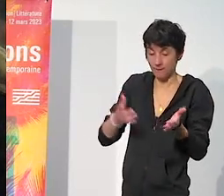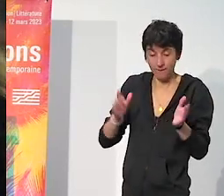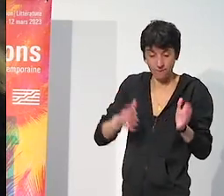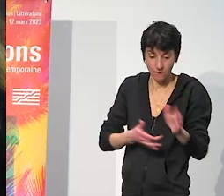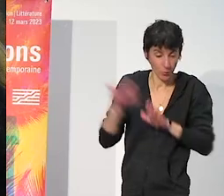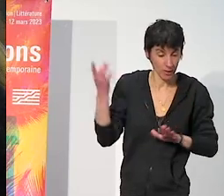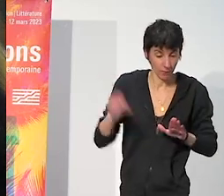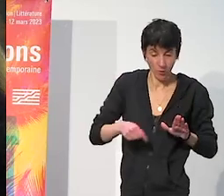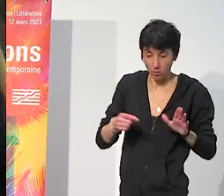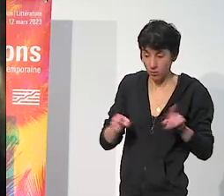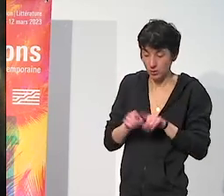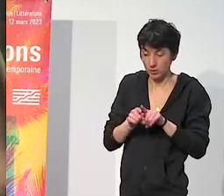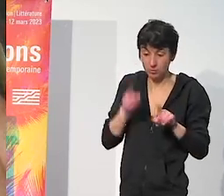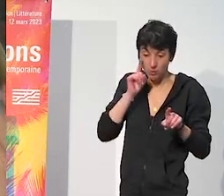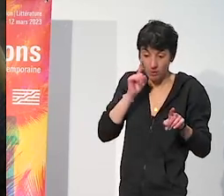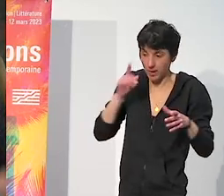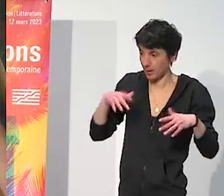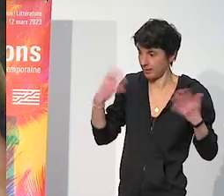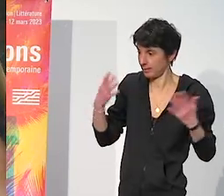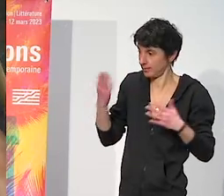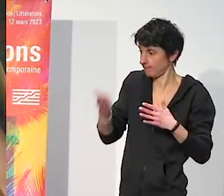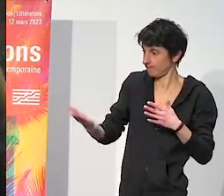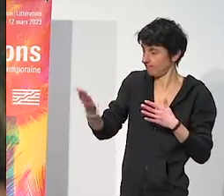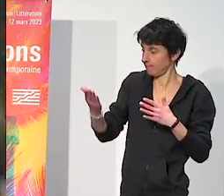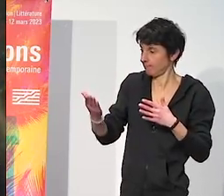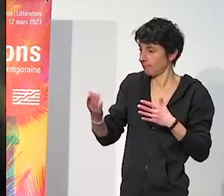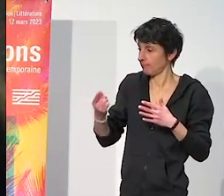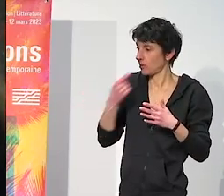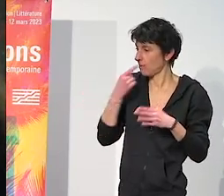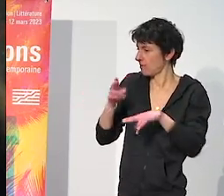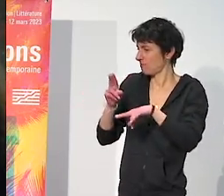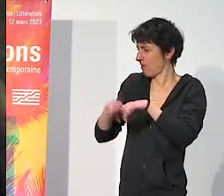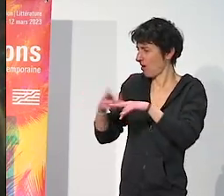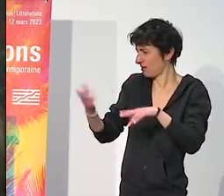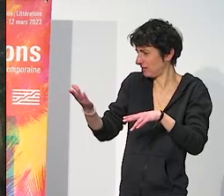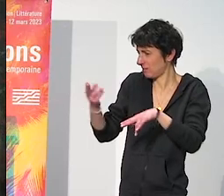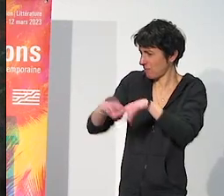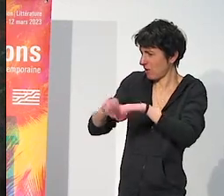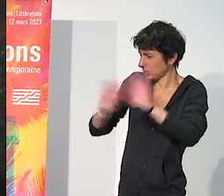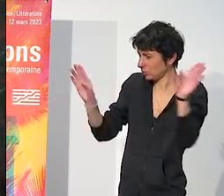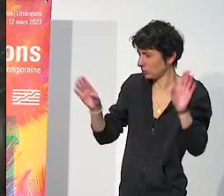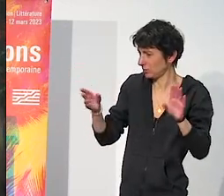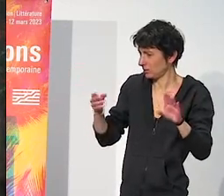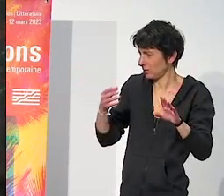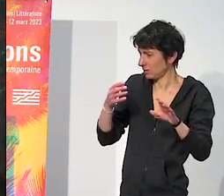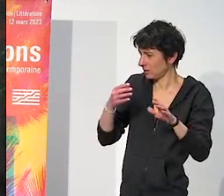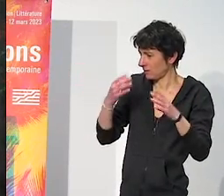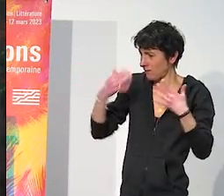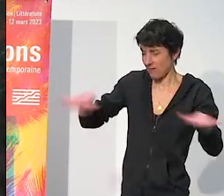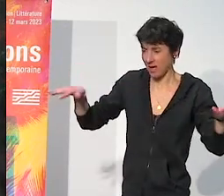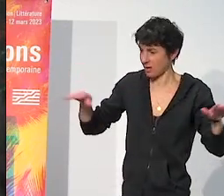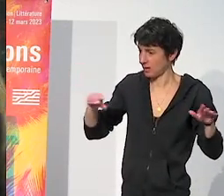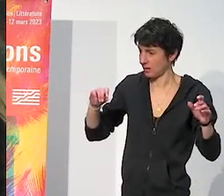que ça n'avait que le goût de la mort, que le goût de la fin, en fait.